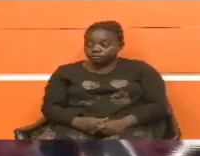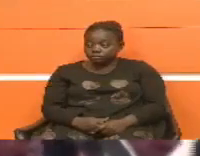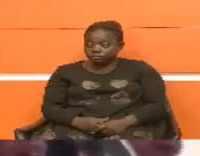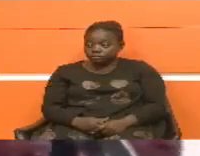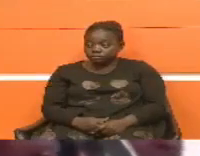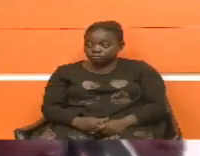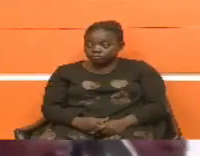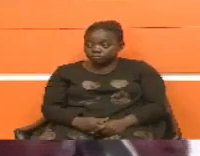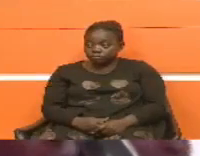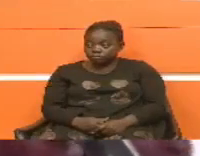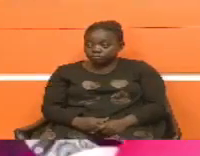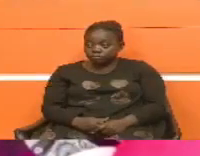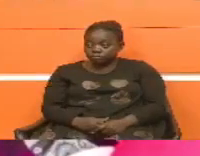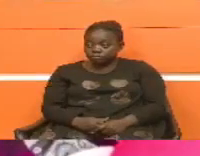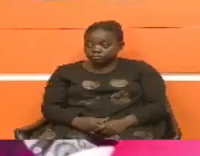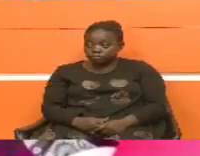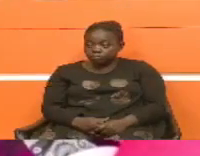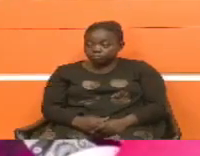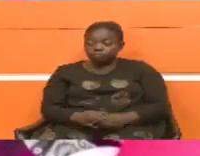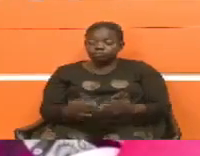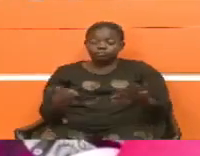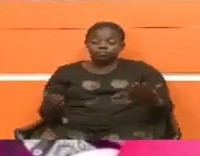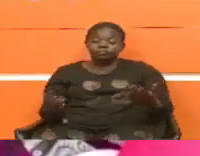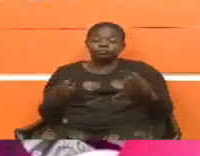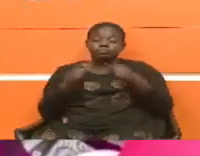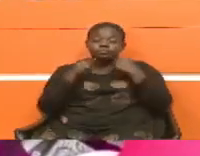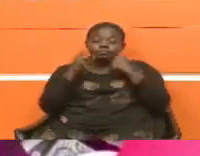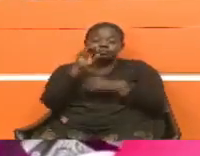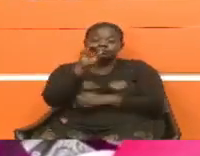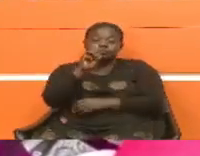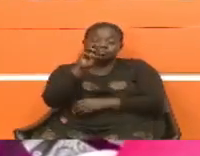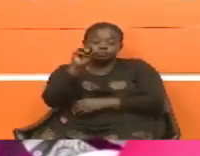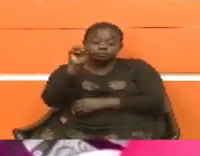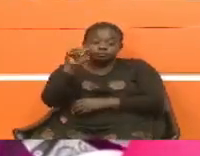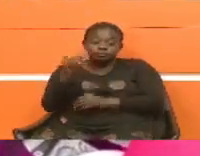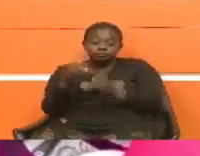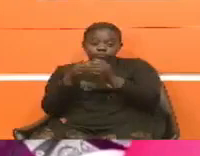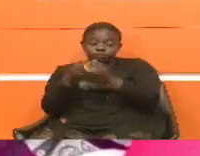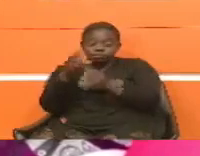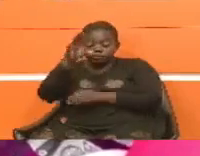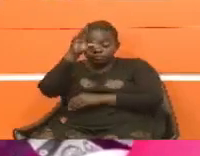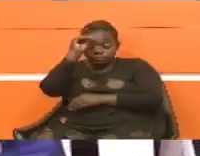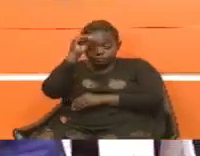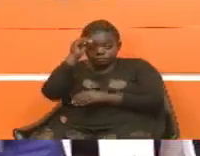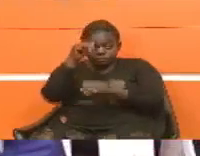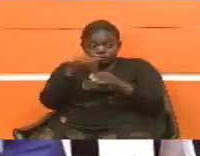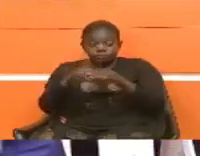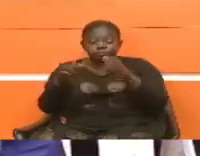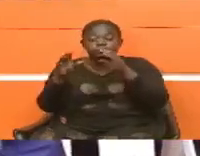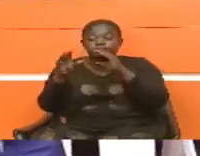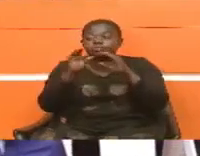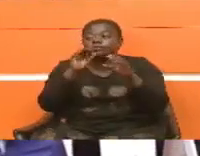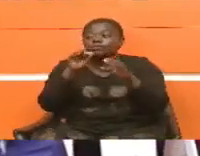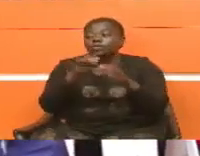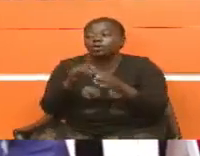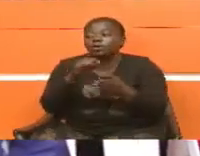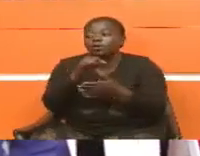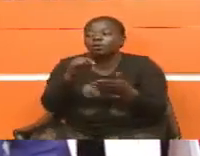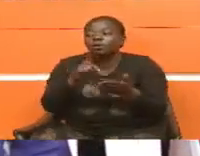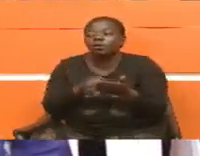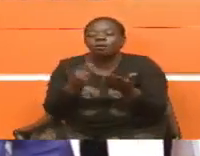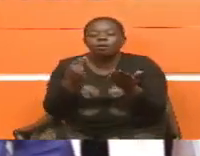Omusumba Emmanuel Kisaawe Kisali akulira ebyenjigiriza Unabia mpuleze ganyambu, labizi wa Central